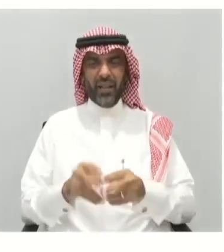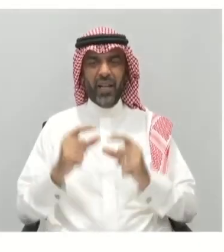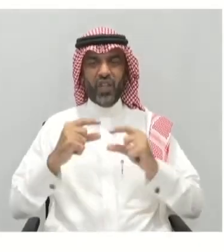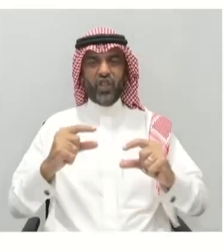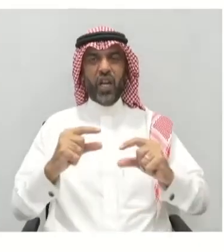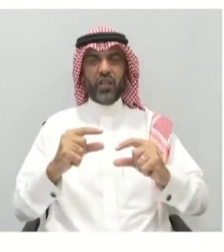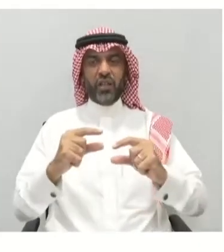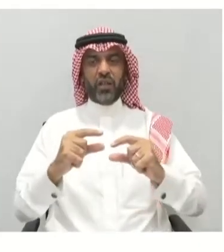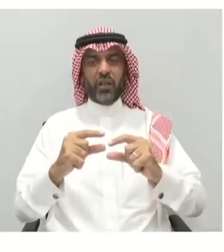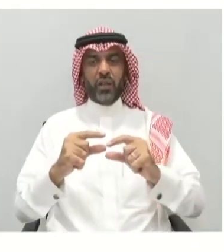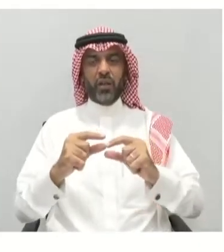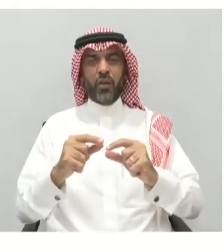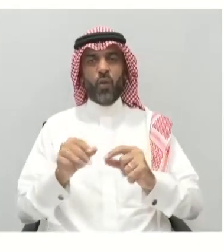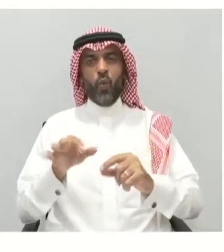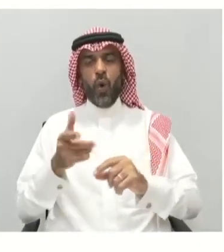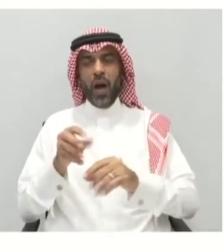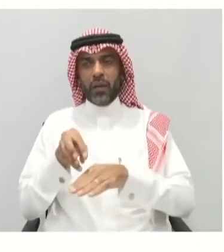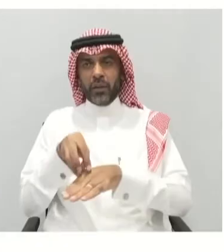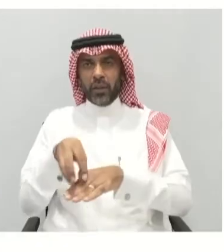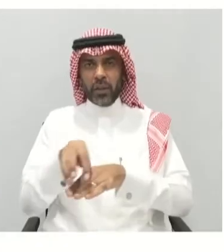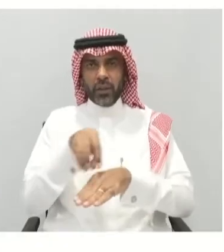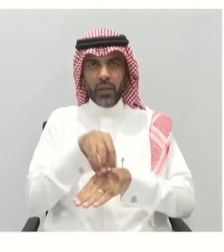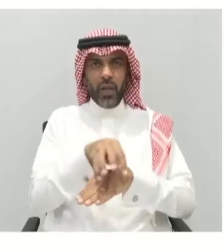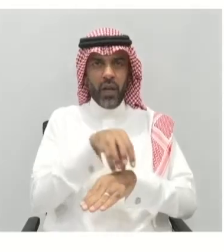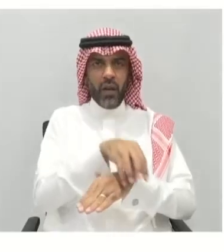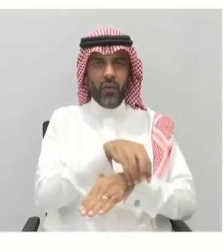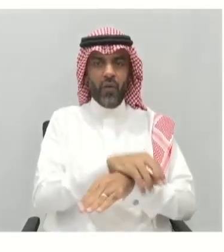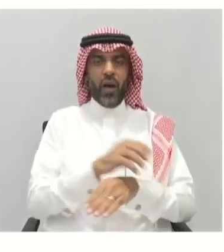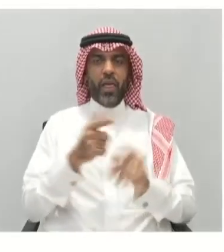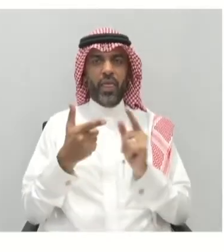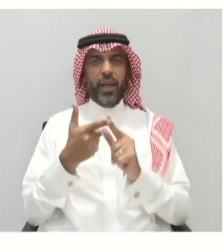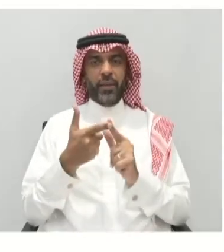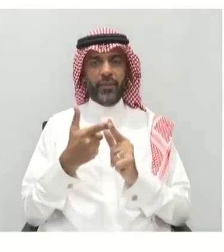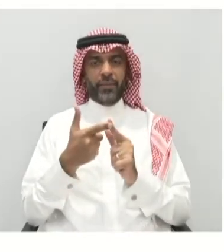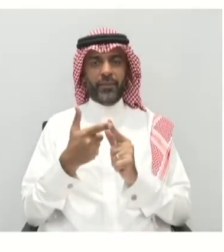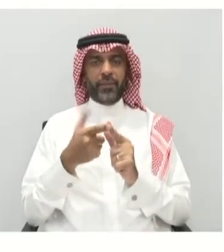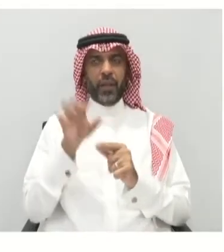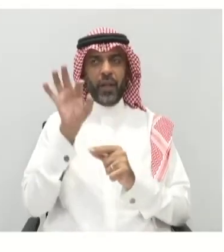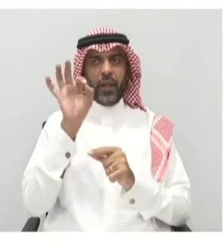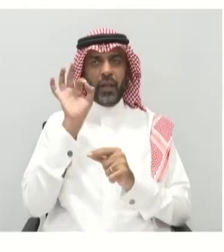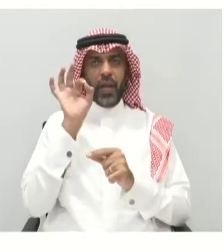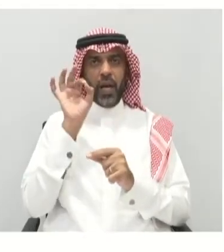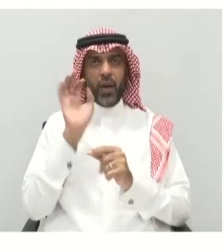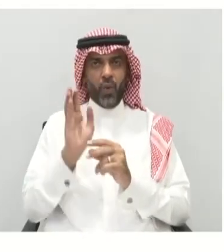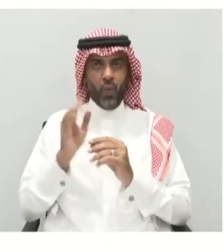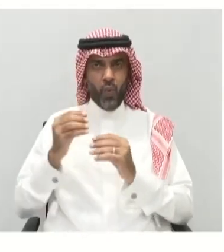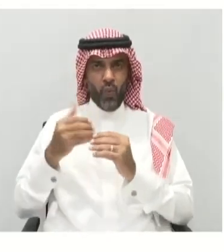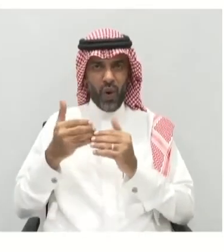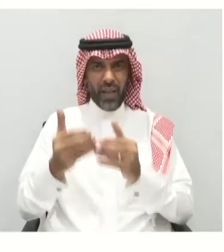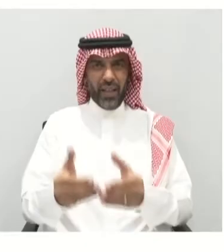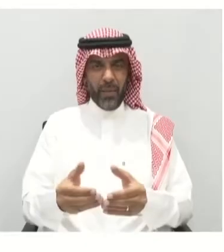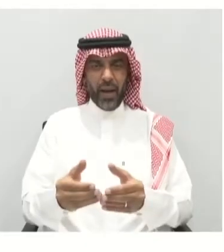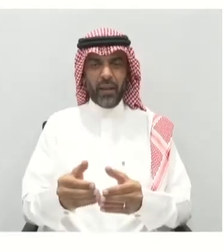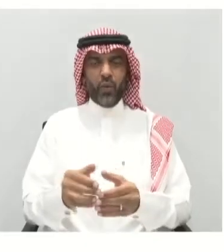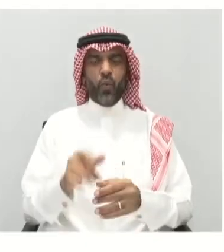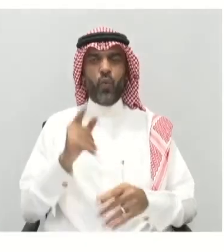ثلاث خطوات اول خطوه وضع مقدمات الحجاج الممكنه وتصنيفها اثنين اختيار المقدمات وصياغتها